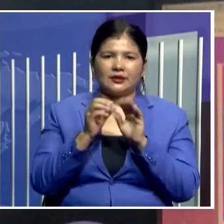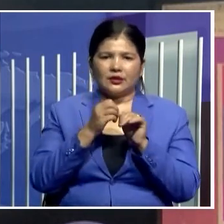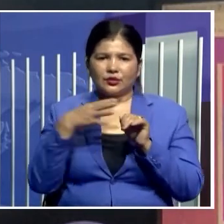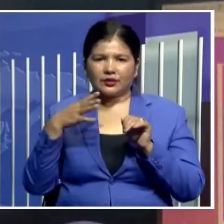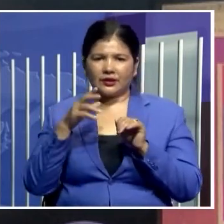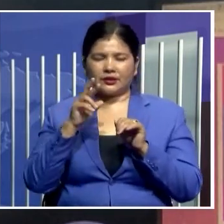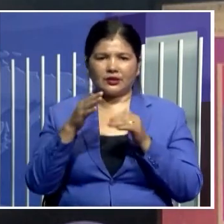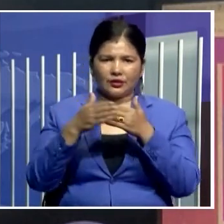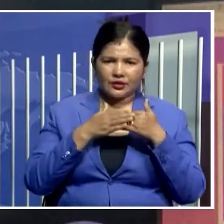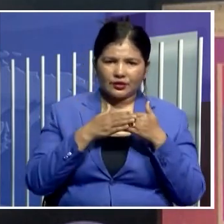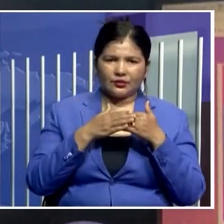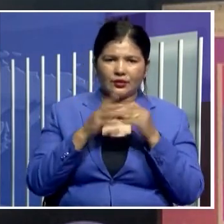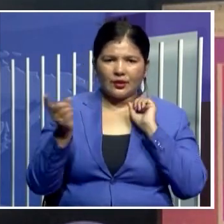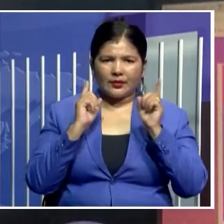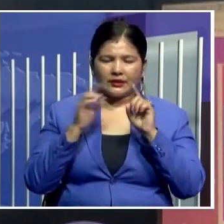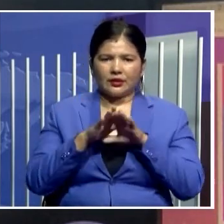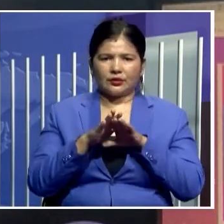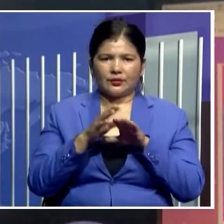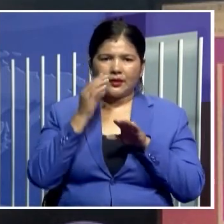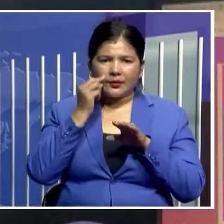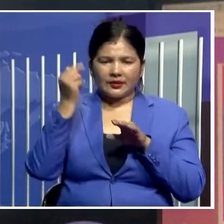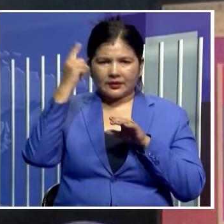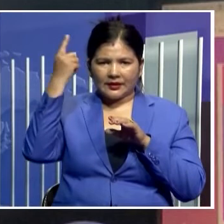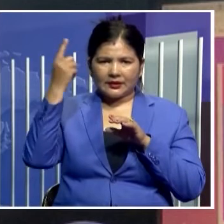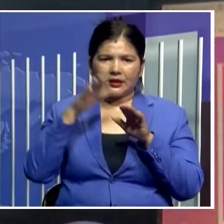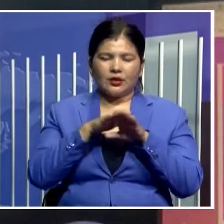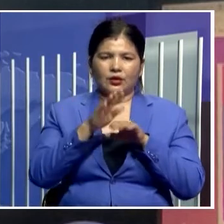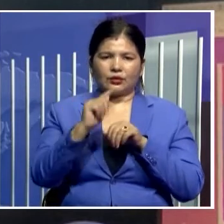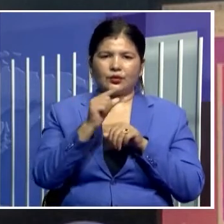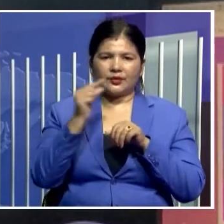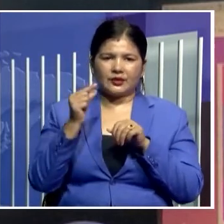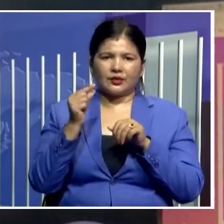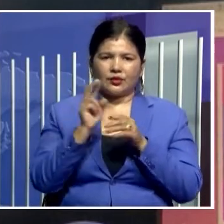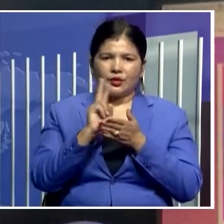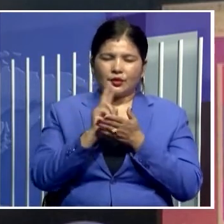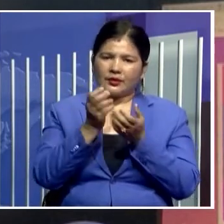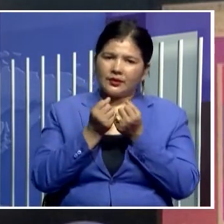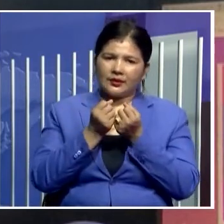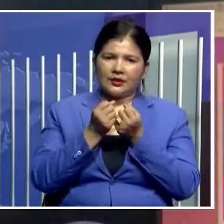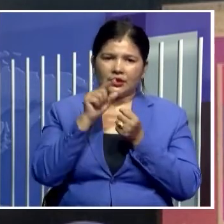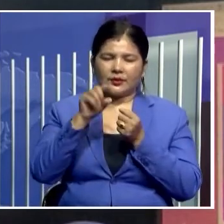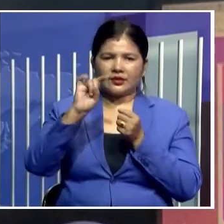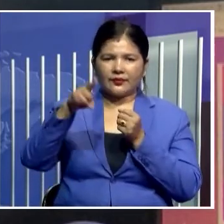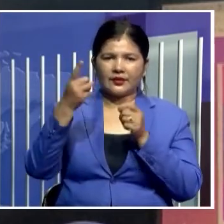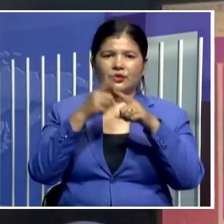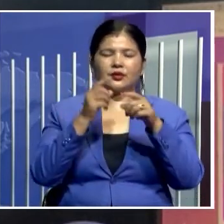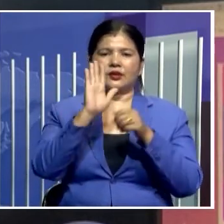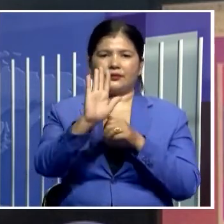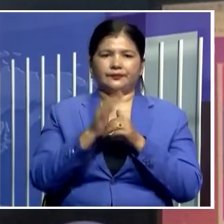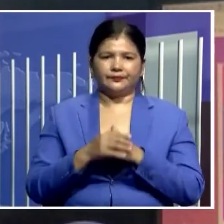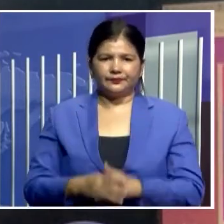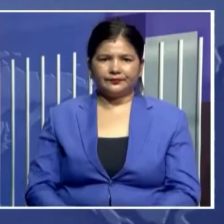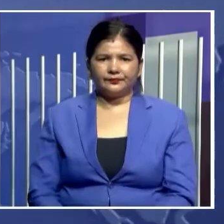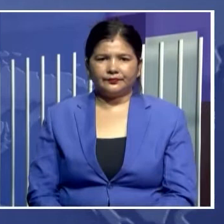र आसपासको पालिकाहरूमा, खास गरी वीरेन्द्रनगर र आसपासका पालिकाहरूको विषयको अपडेट लिनु परे तपाईँसँग हामी फेरि जोडिनेछौँ।